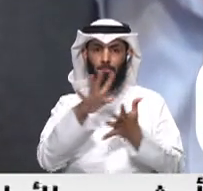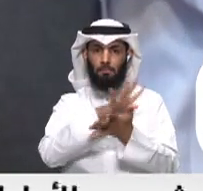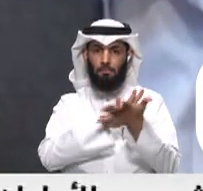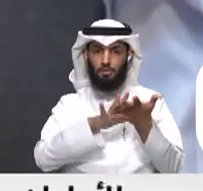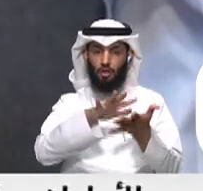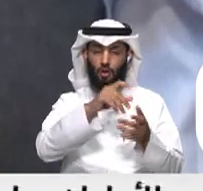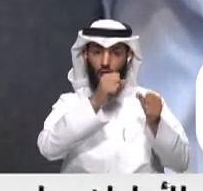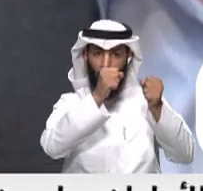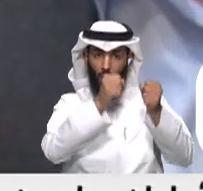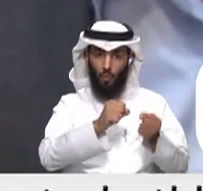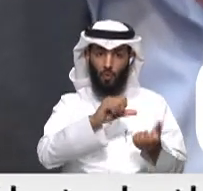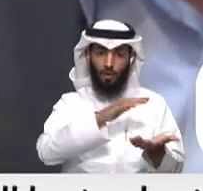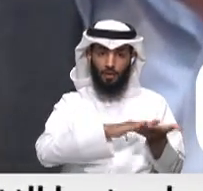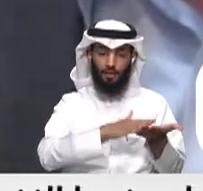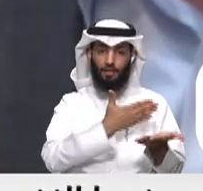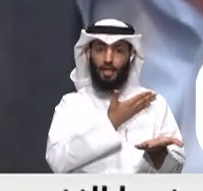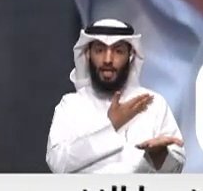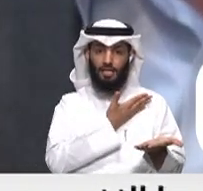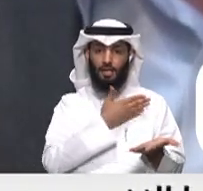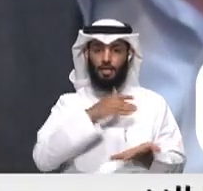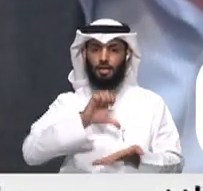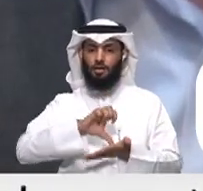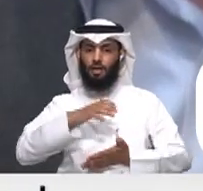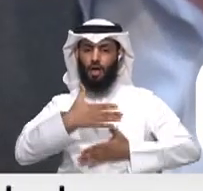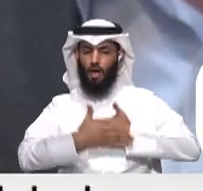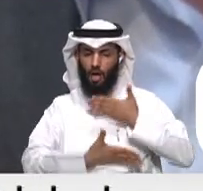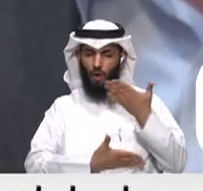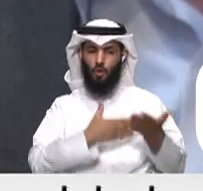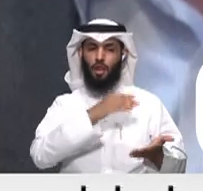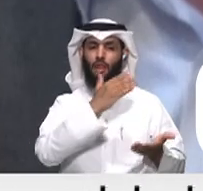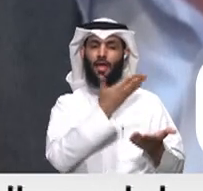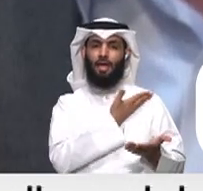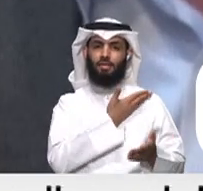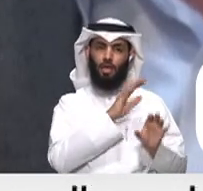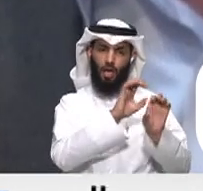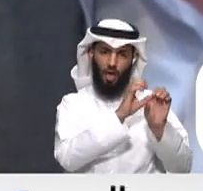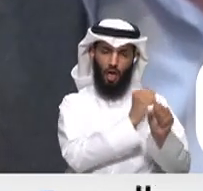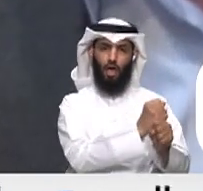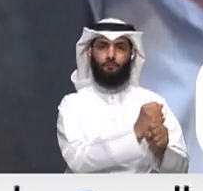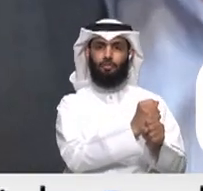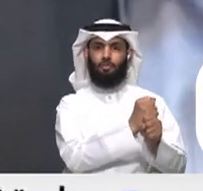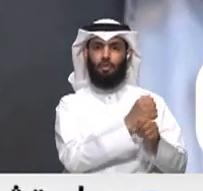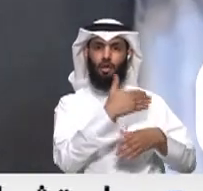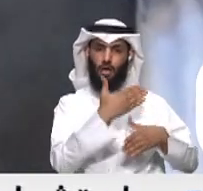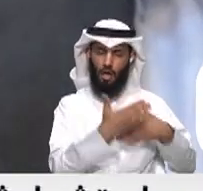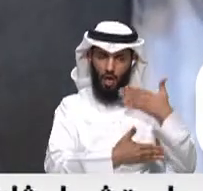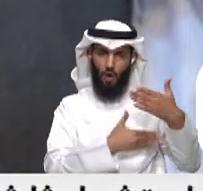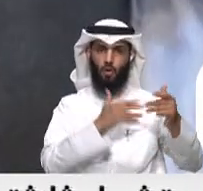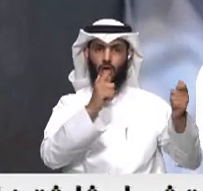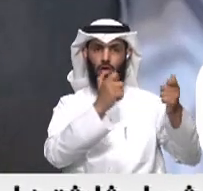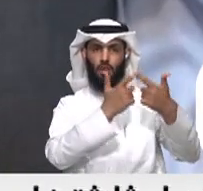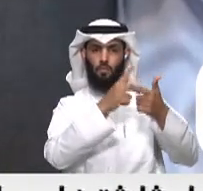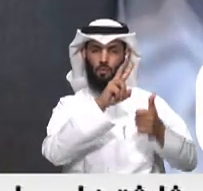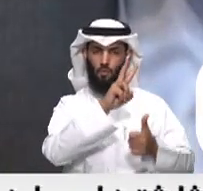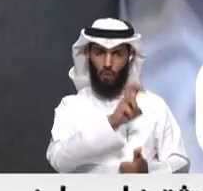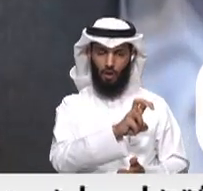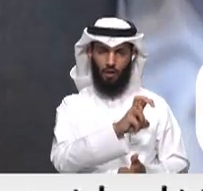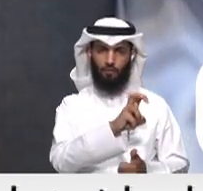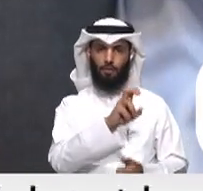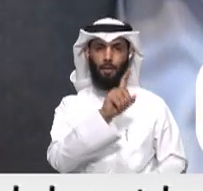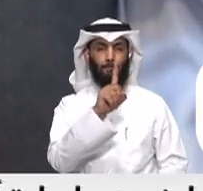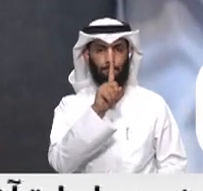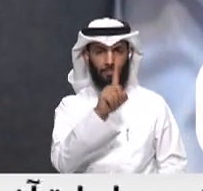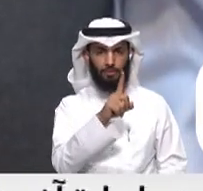وهي قطاع غزة. بالتأكيد. الإيرانيون يعتقدون إذا ما تم وقف إطلاق النار في قطاع غزة بالتأكيد كل البؤر